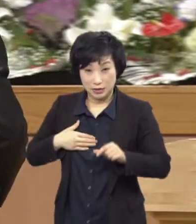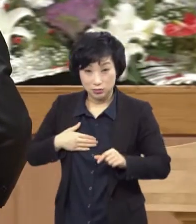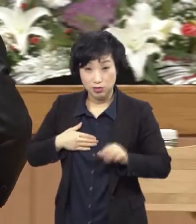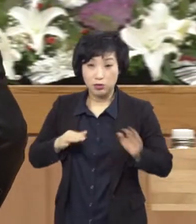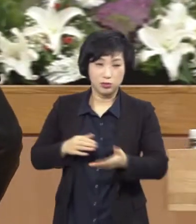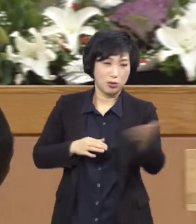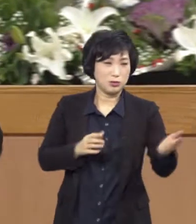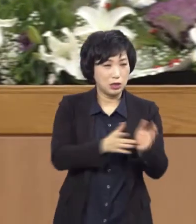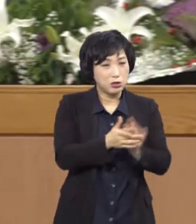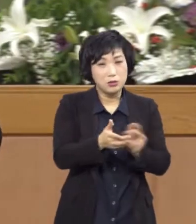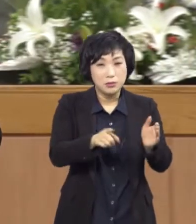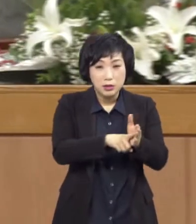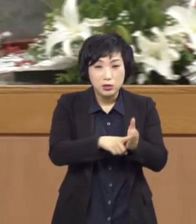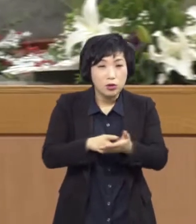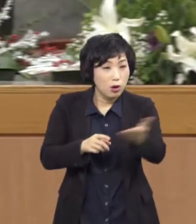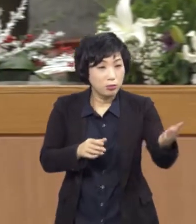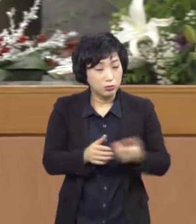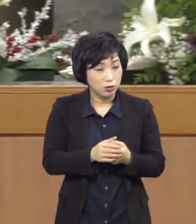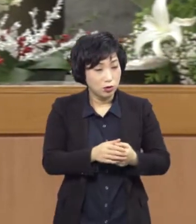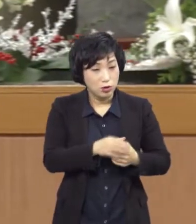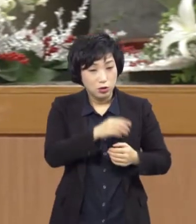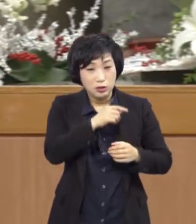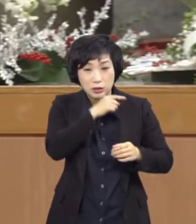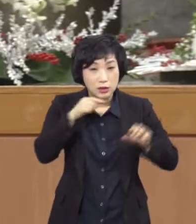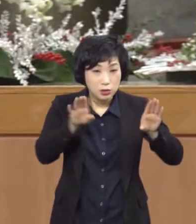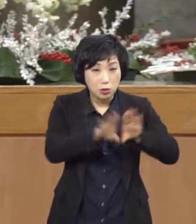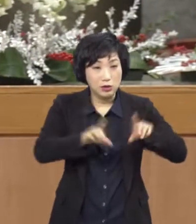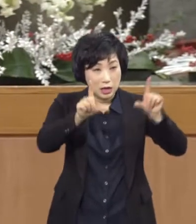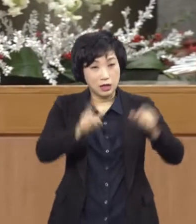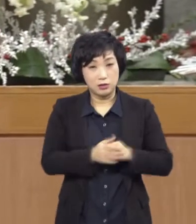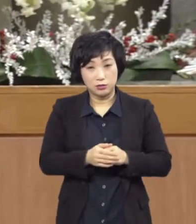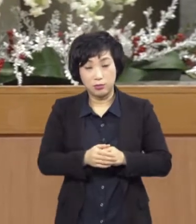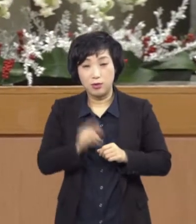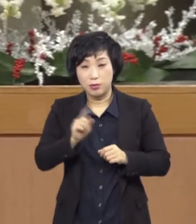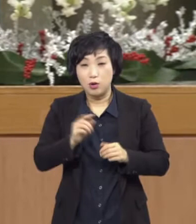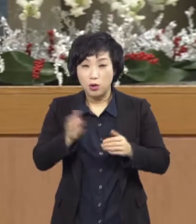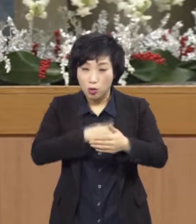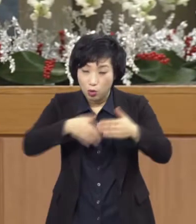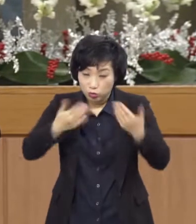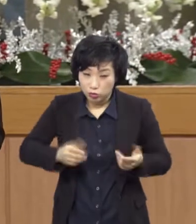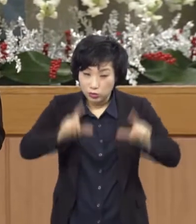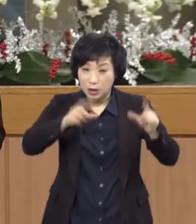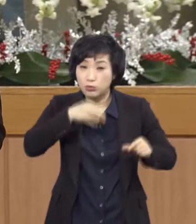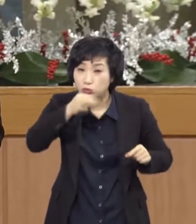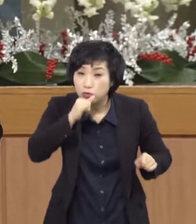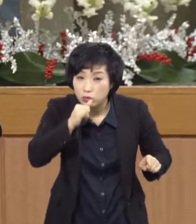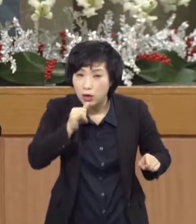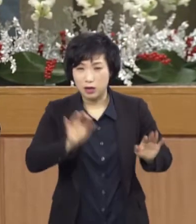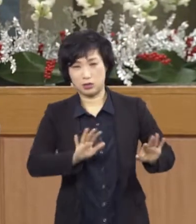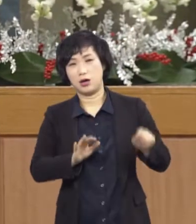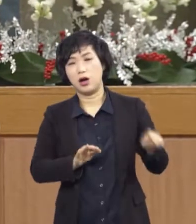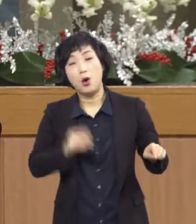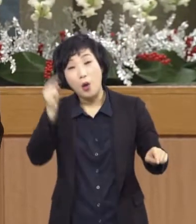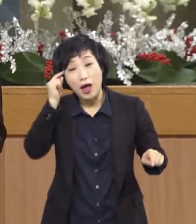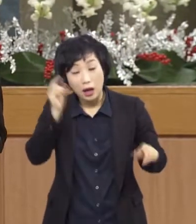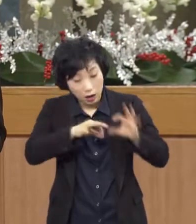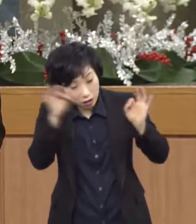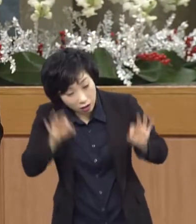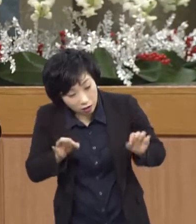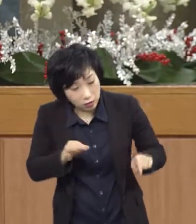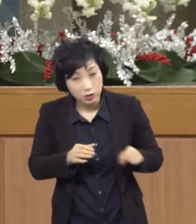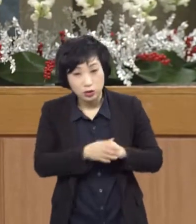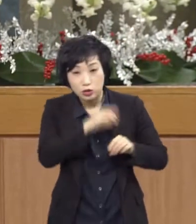공일날 하는 사람이 좀 많소. 그 사람은 아직도 예수가 주일날이 뭔지 공일날이